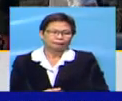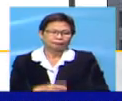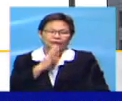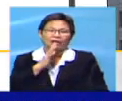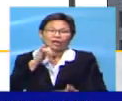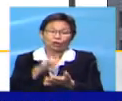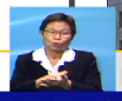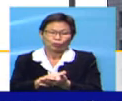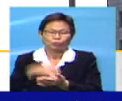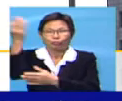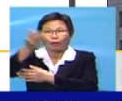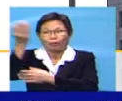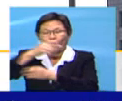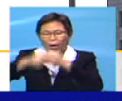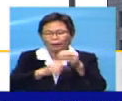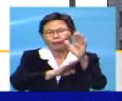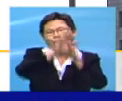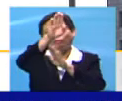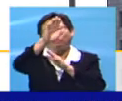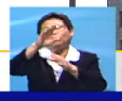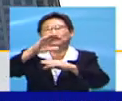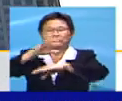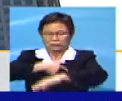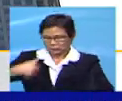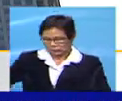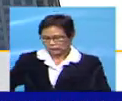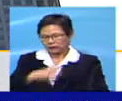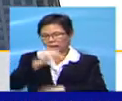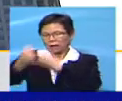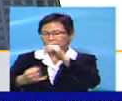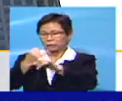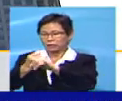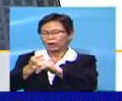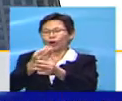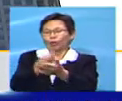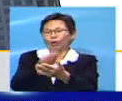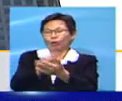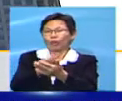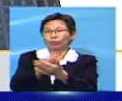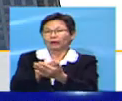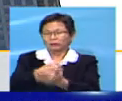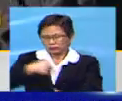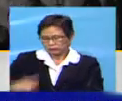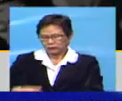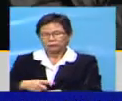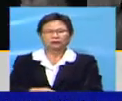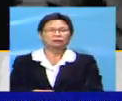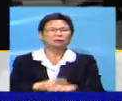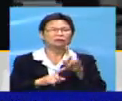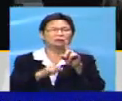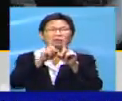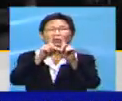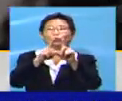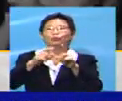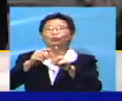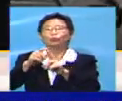Beliau berkata demikian dalam taklimat mengenai pembangunan di China dan mengantarabangsakan Renminbi di negara. Mengulas mengenai satu jalur satu